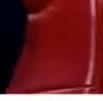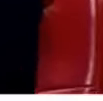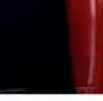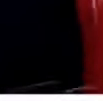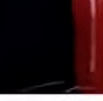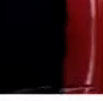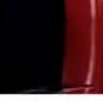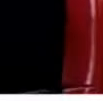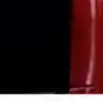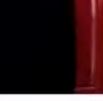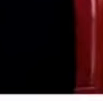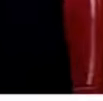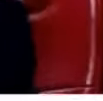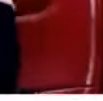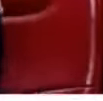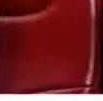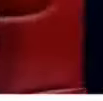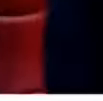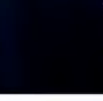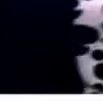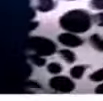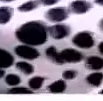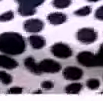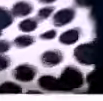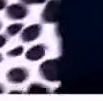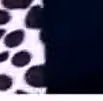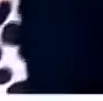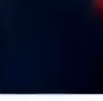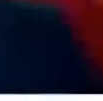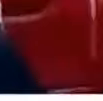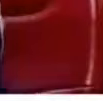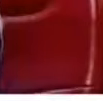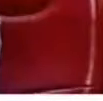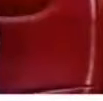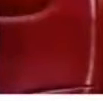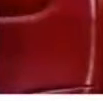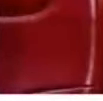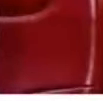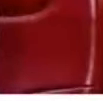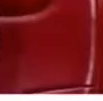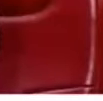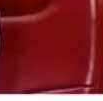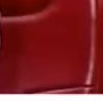tayari kuziba pengo ambalo limekuwa likiendelea kwa muda mrefu.